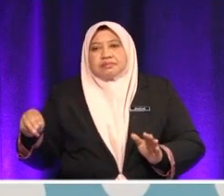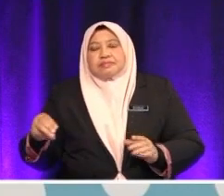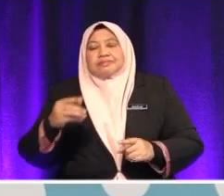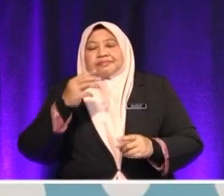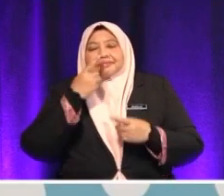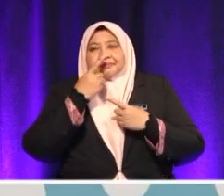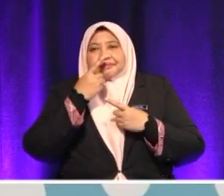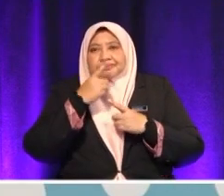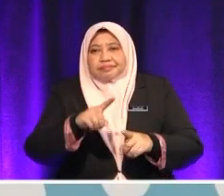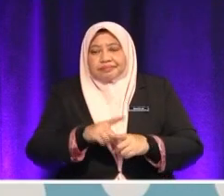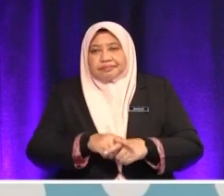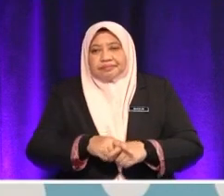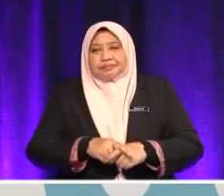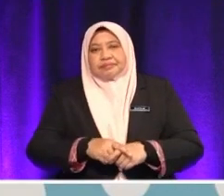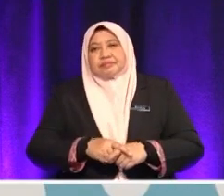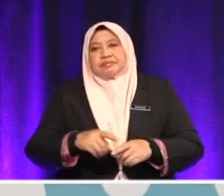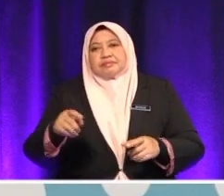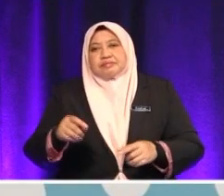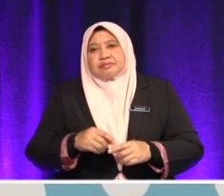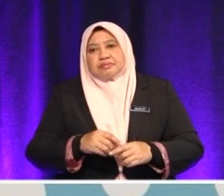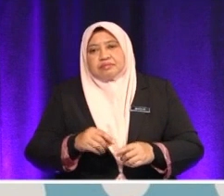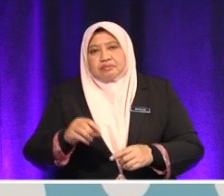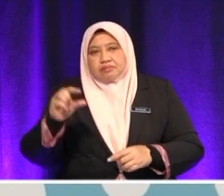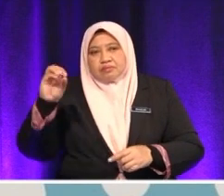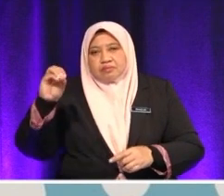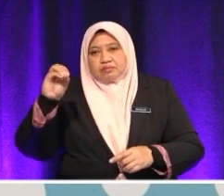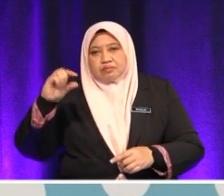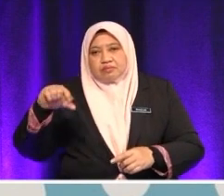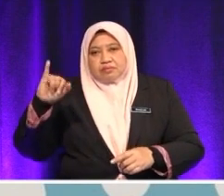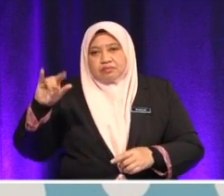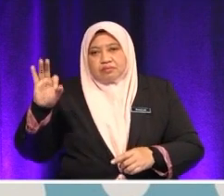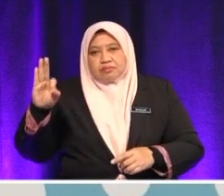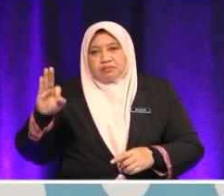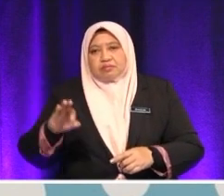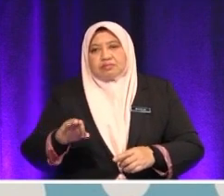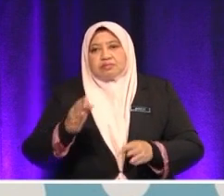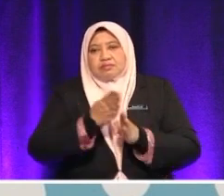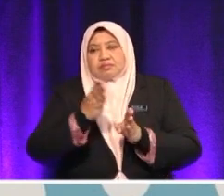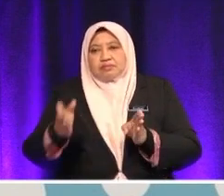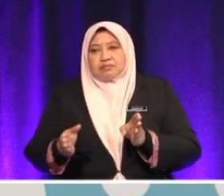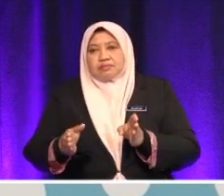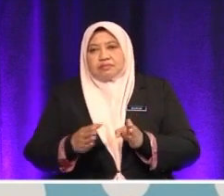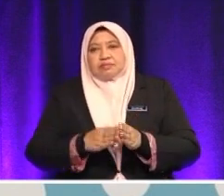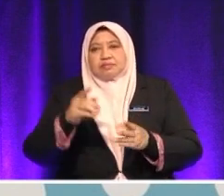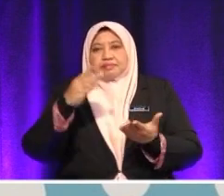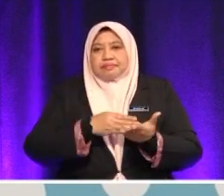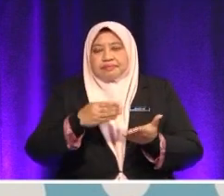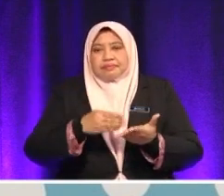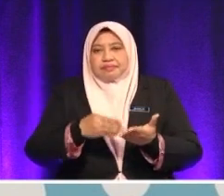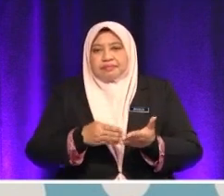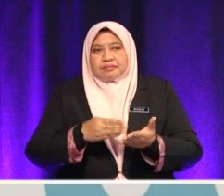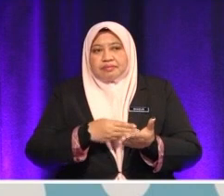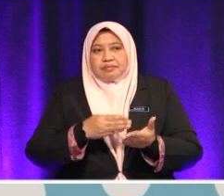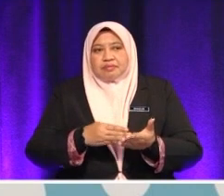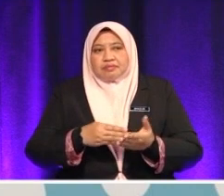buka surah 214 Ogive nah ini adalah grafik Oggy adalah menunjukkan bilangan unit tenaga